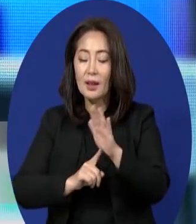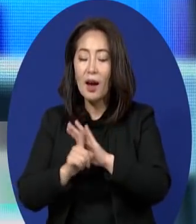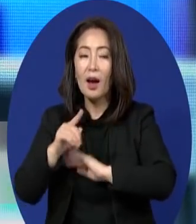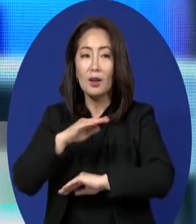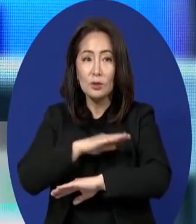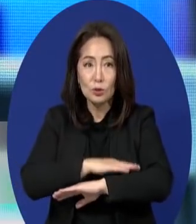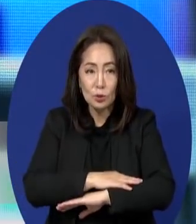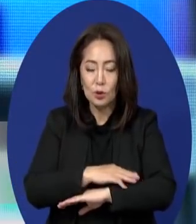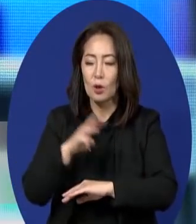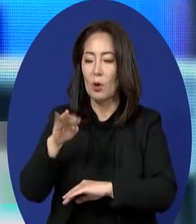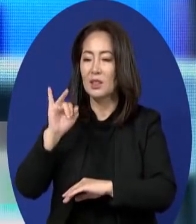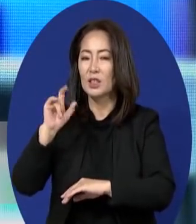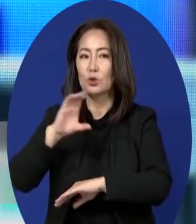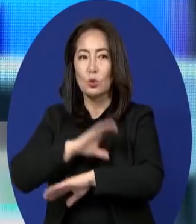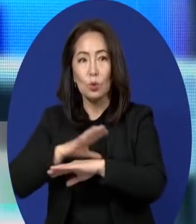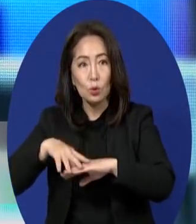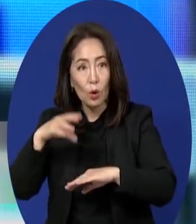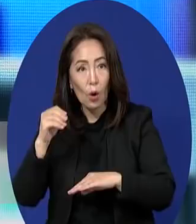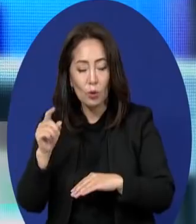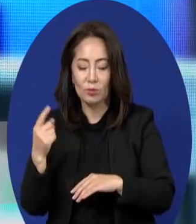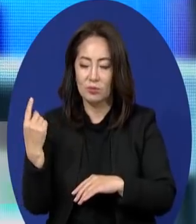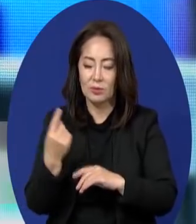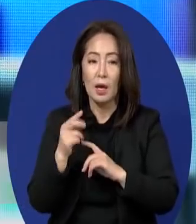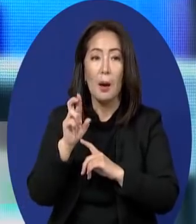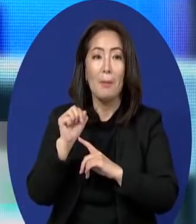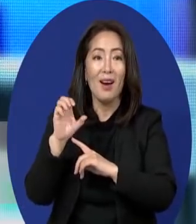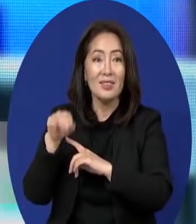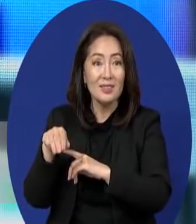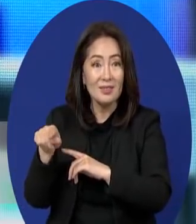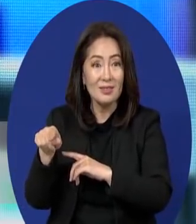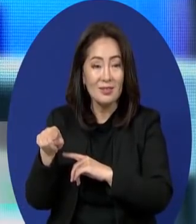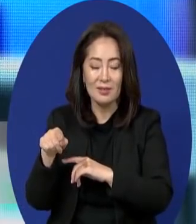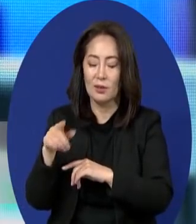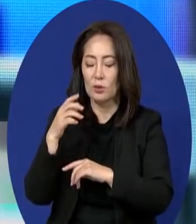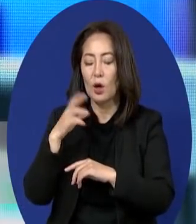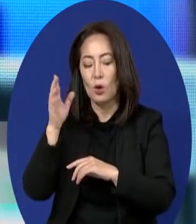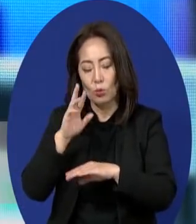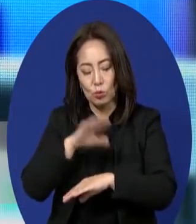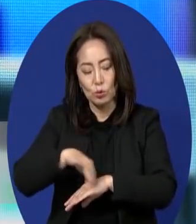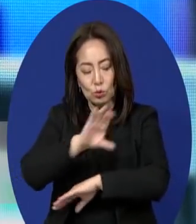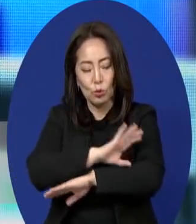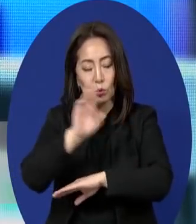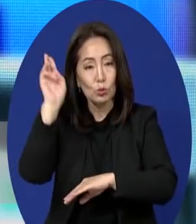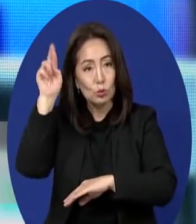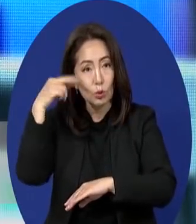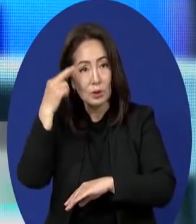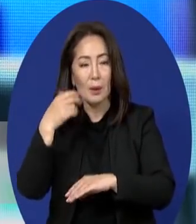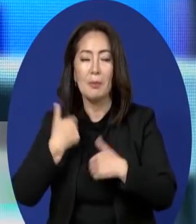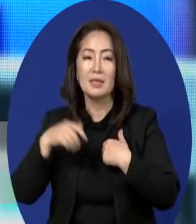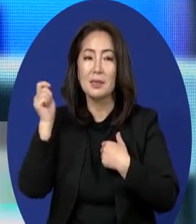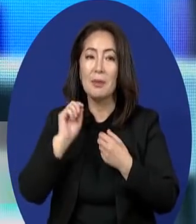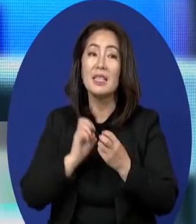улсын сургуулийн анхны оюутан бүхийн баас тагсныг төрөлх сургуулийн хамт олон нь хүндэтгэн дурсаж багш нарын баярын өдрийг тэмдэглэн